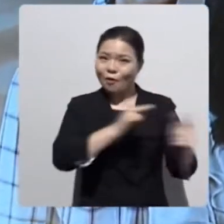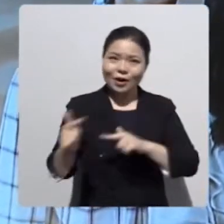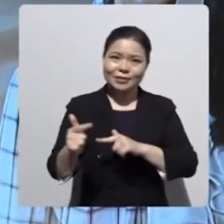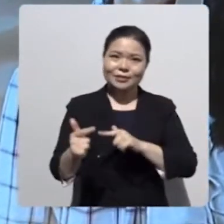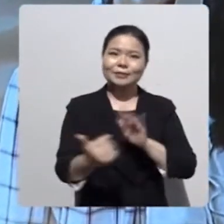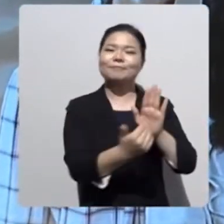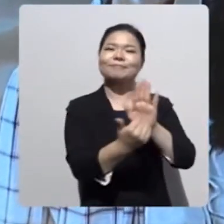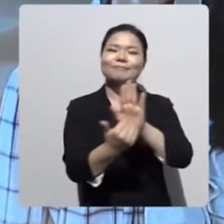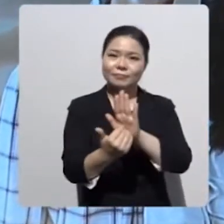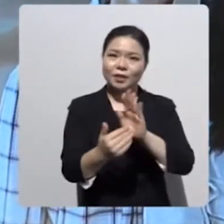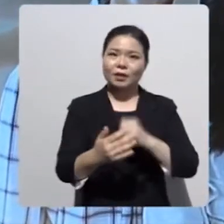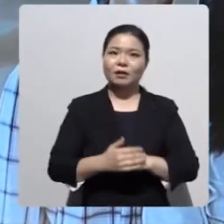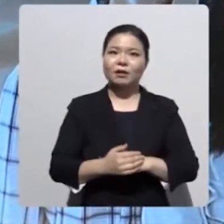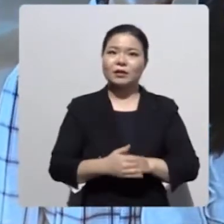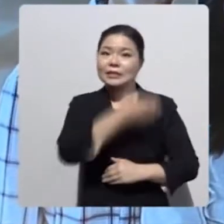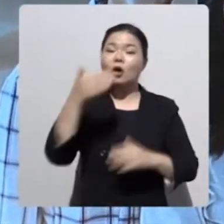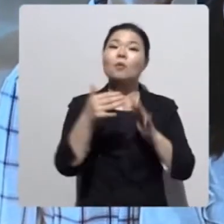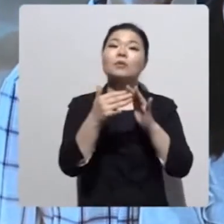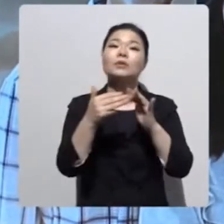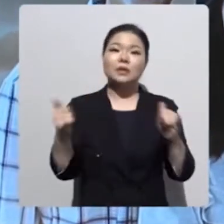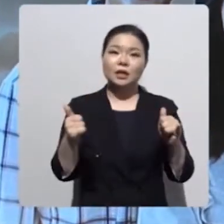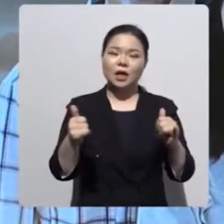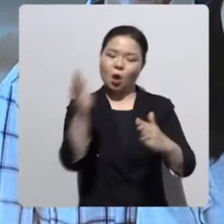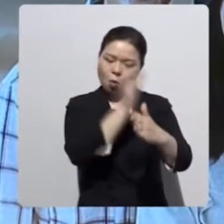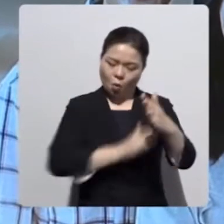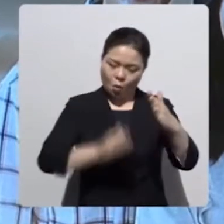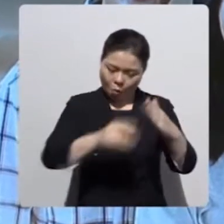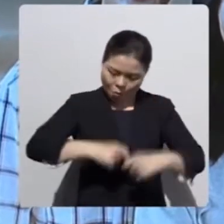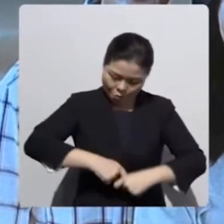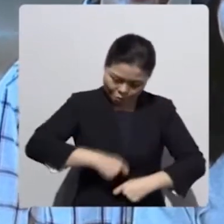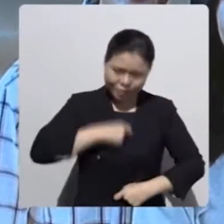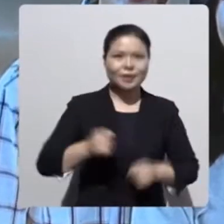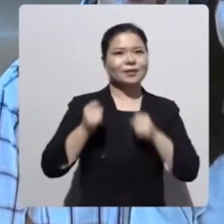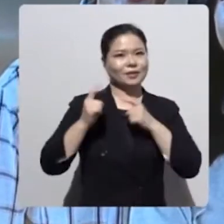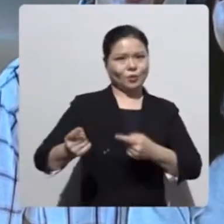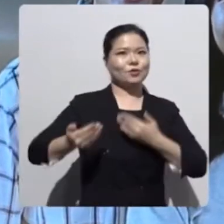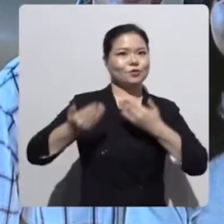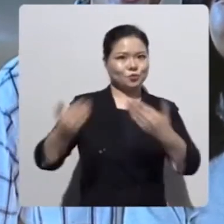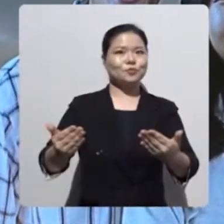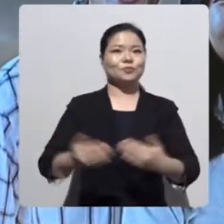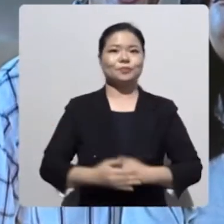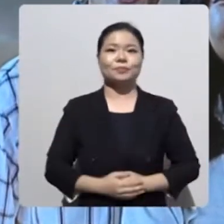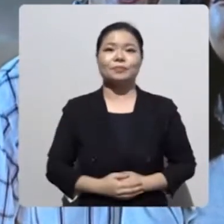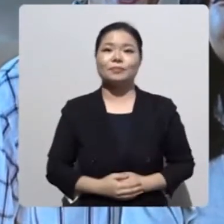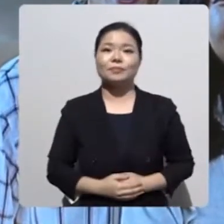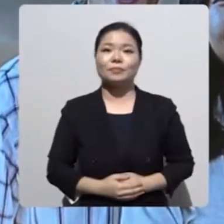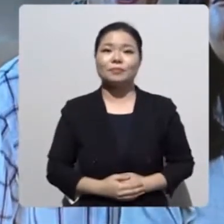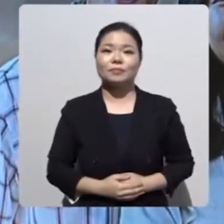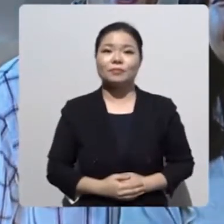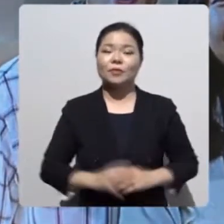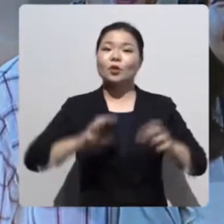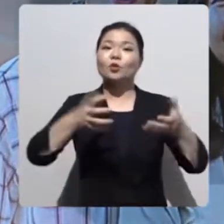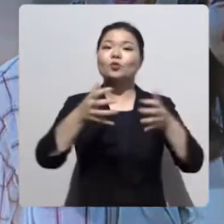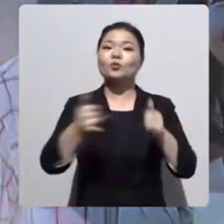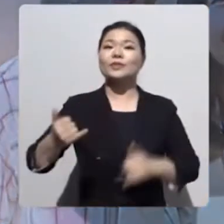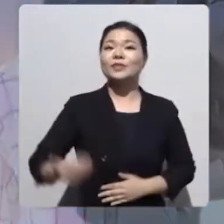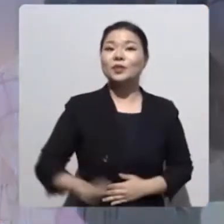청년들에게 공정한 기회가 주어지도록 하겠습니다. 국민